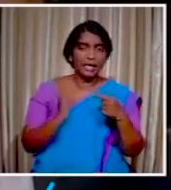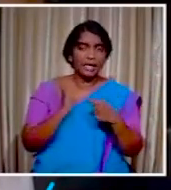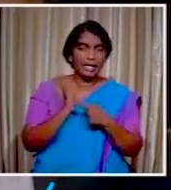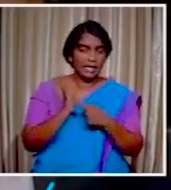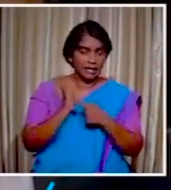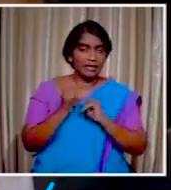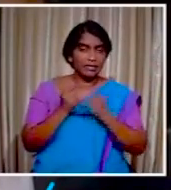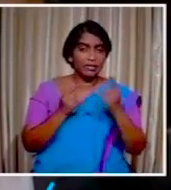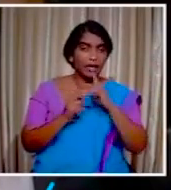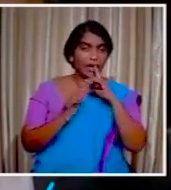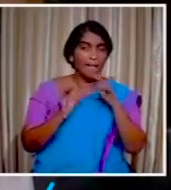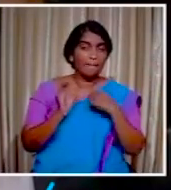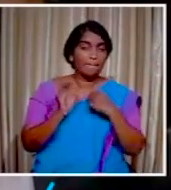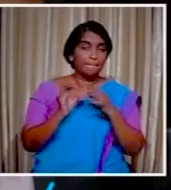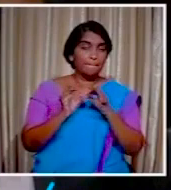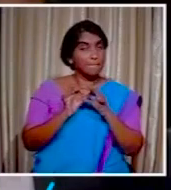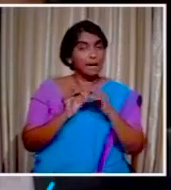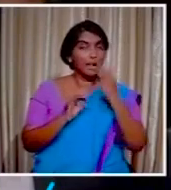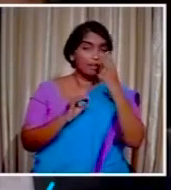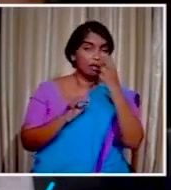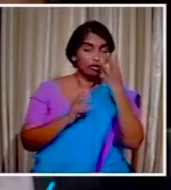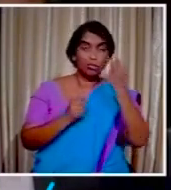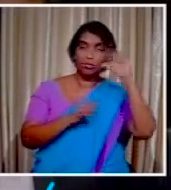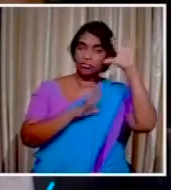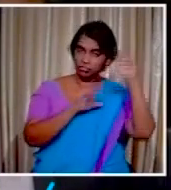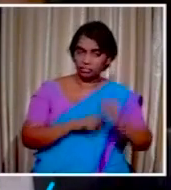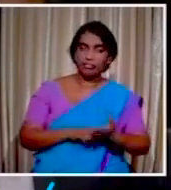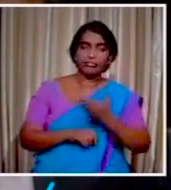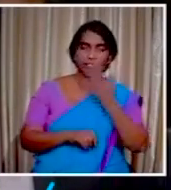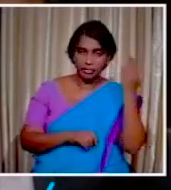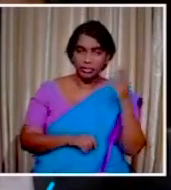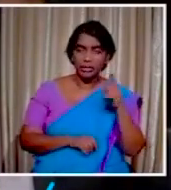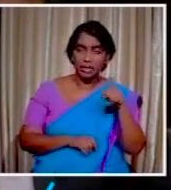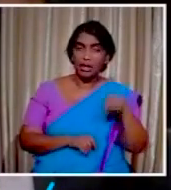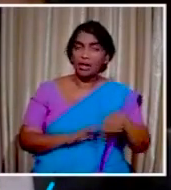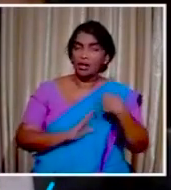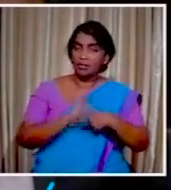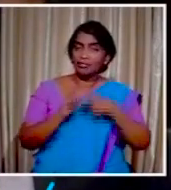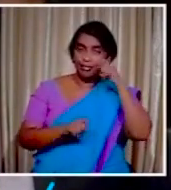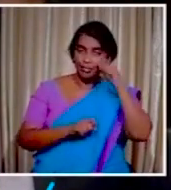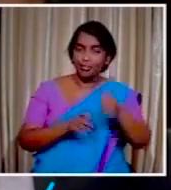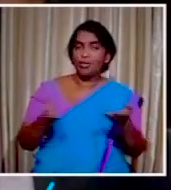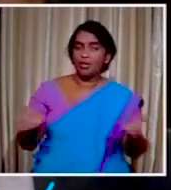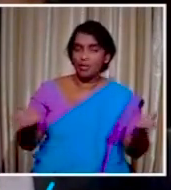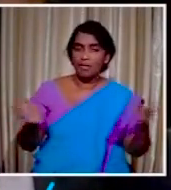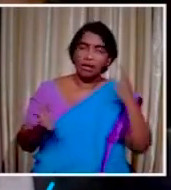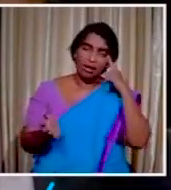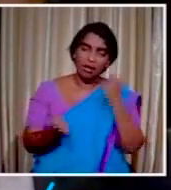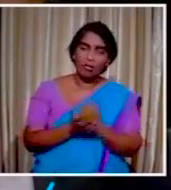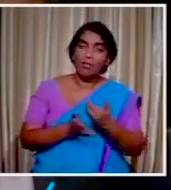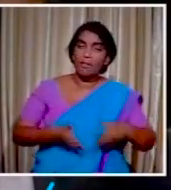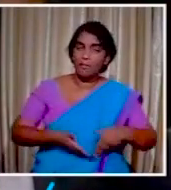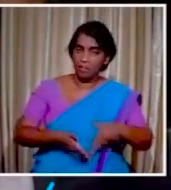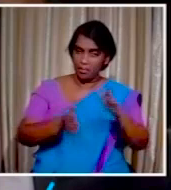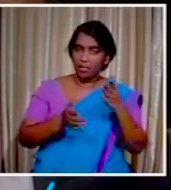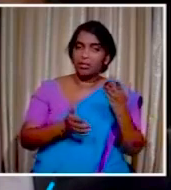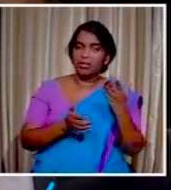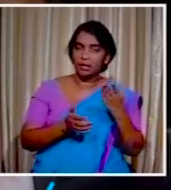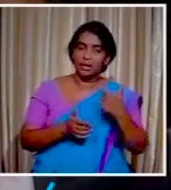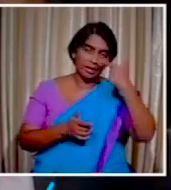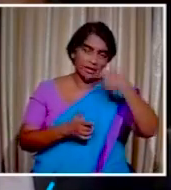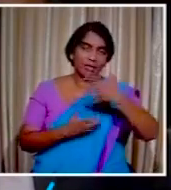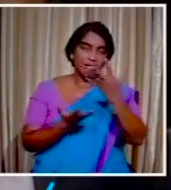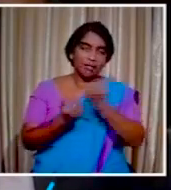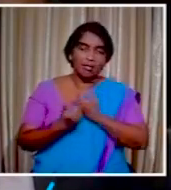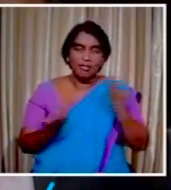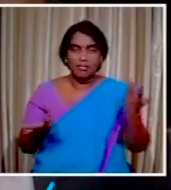කිව්වා බිලියන 2ක් 3ක් ගේන්න පුළුවන් මුදල්. ඔබතුමා කියන්නේ මේ රටේ ජනතාව ඉන්නවා අමාරුවේ පාරට වැටිලා ඉන්ධන ටික ගන්න